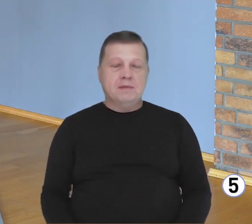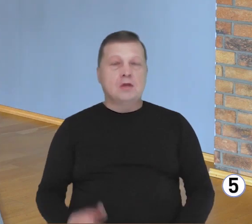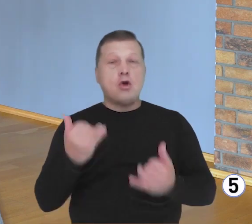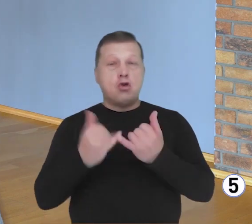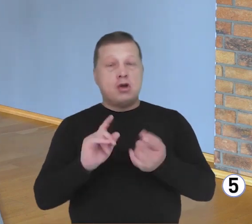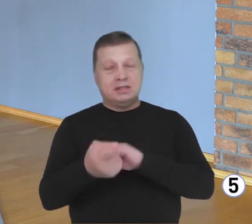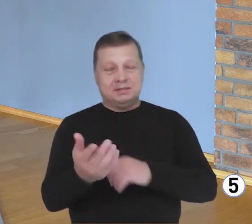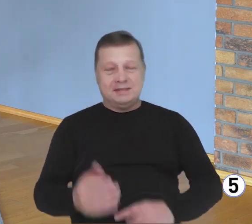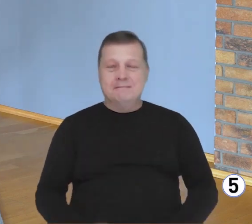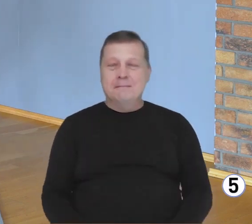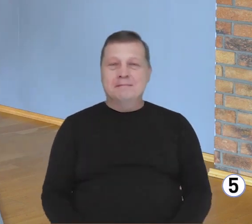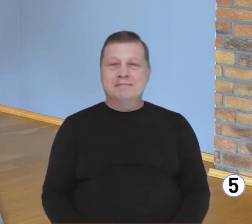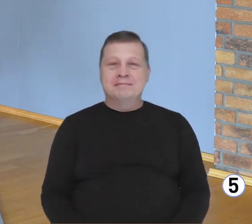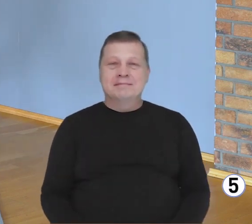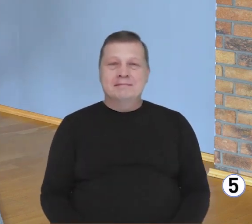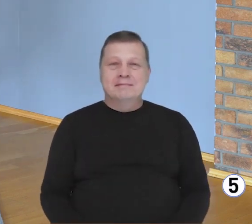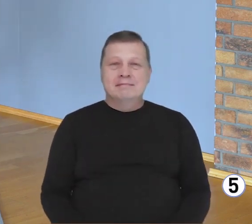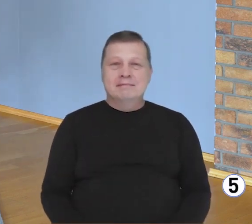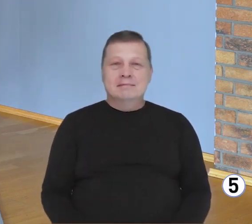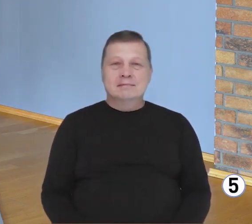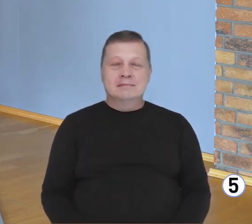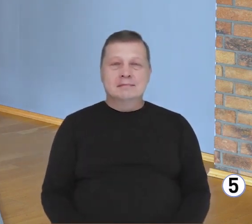Dobrze, zmiana nogi.